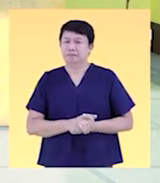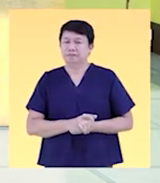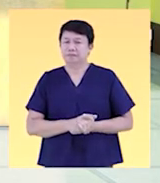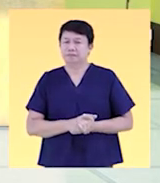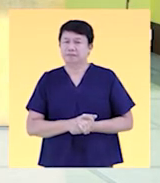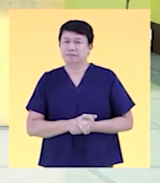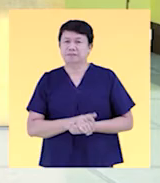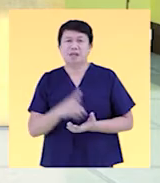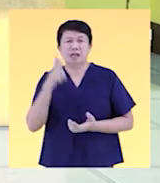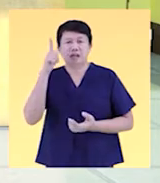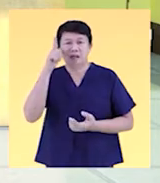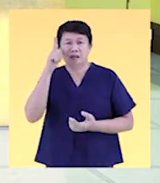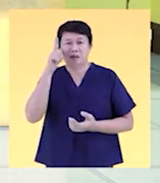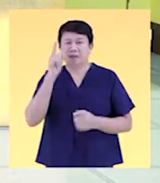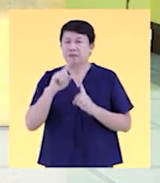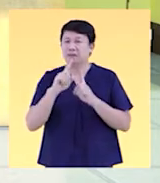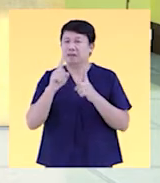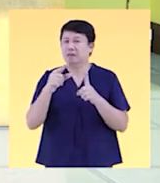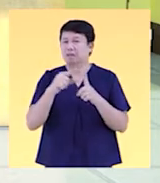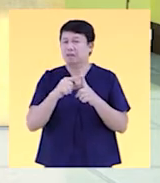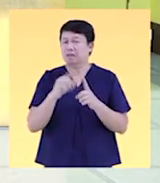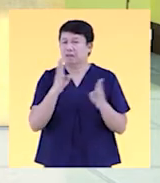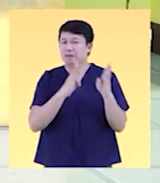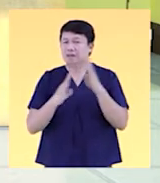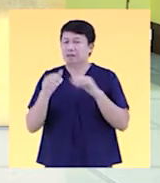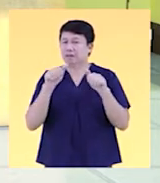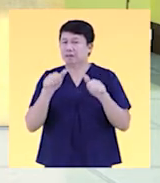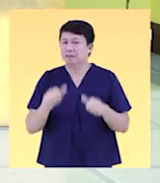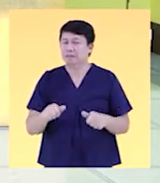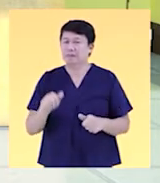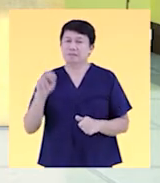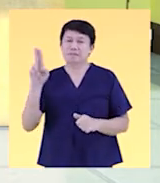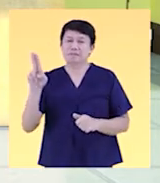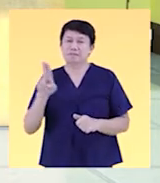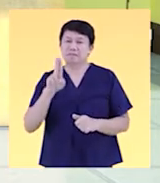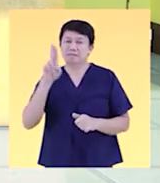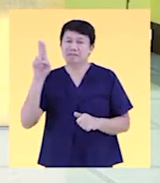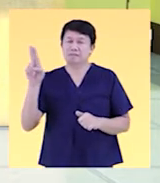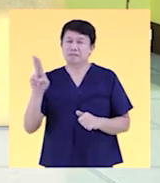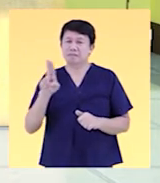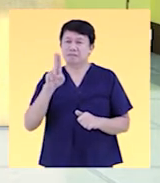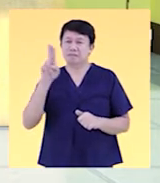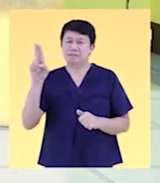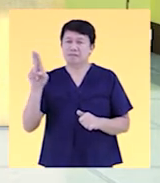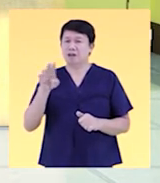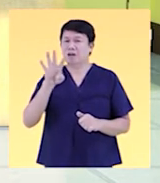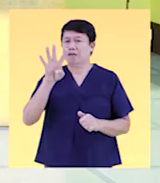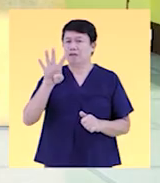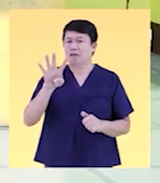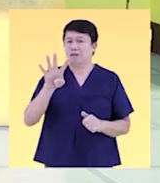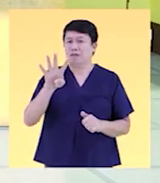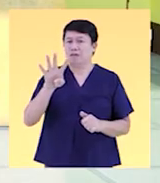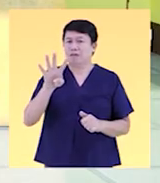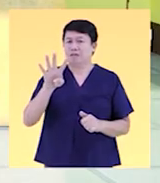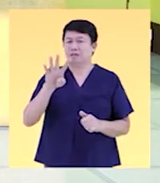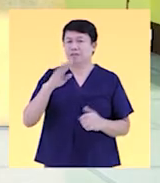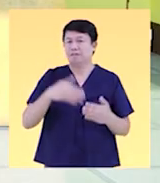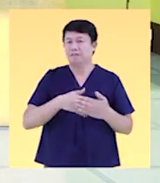Anak, sa pagsagot ng word problem, maaari mong gamitin ang POLYAS four-step